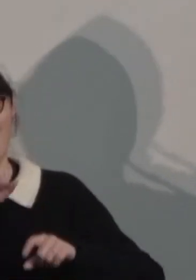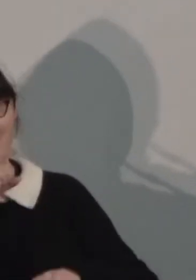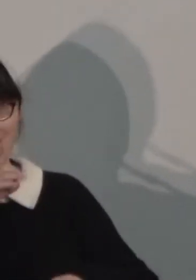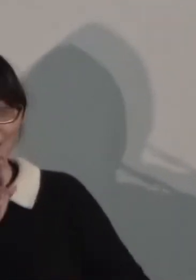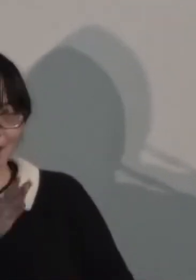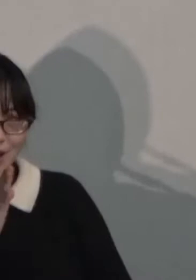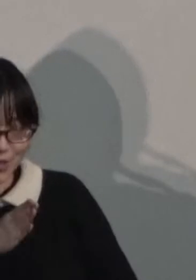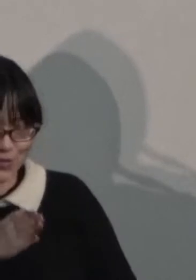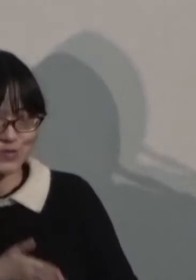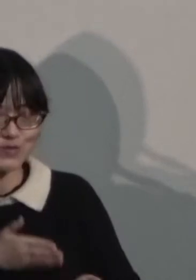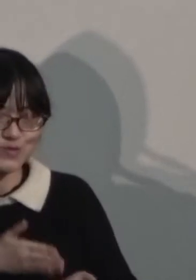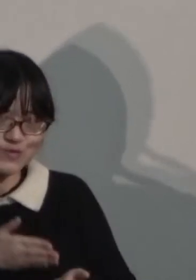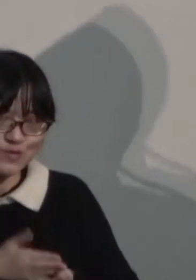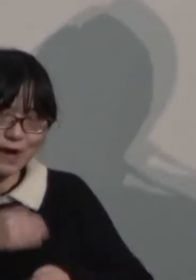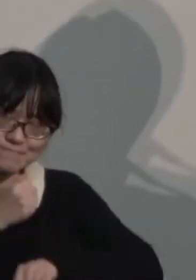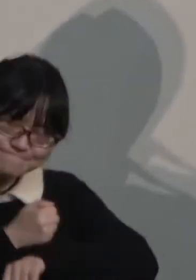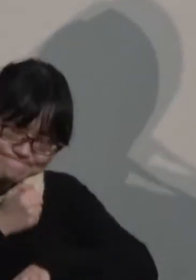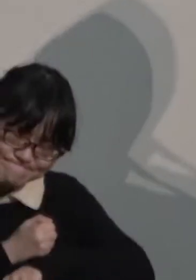皆さん、